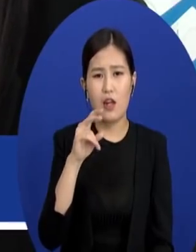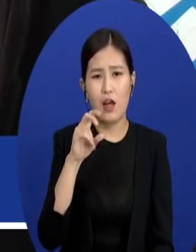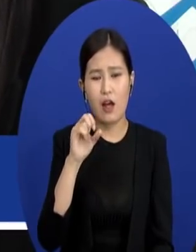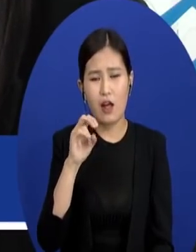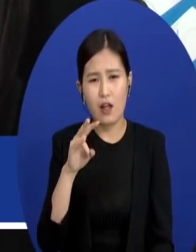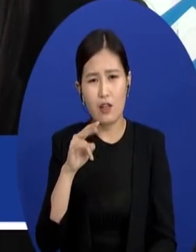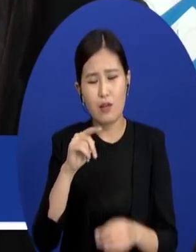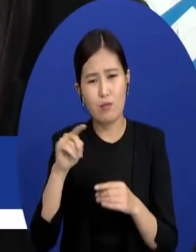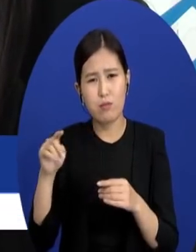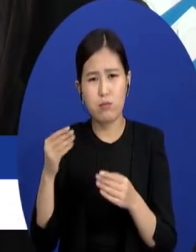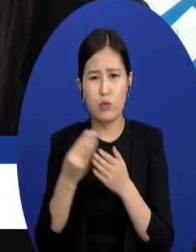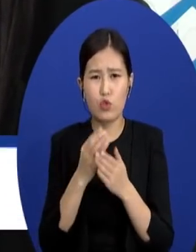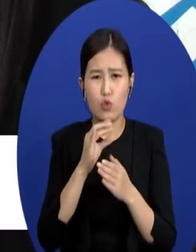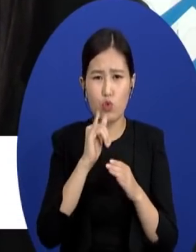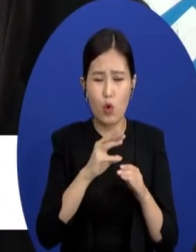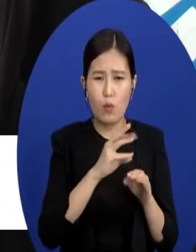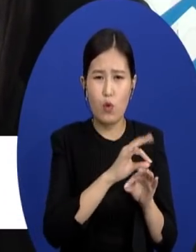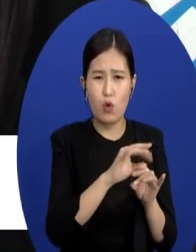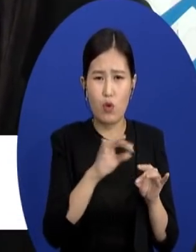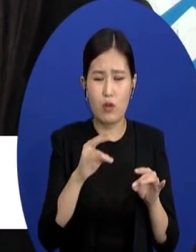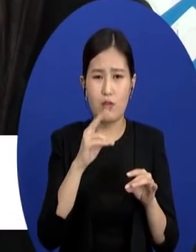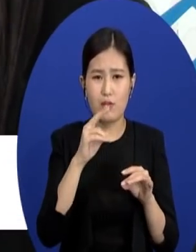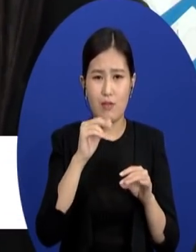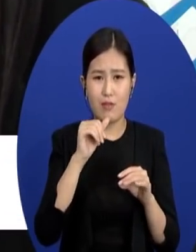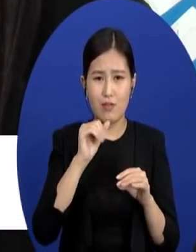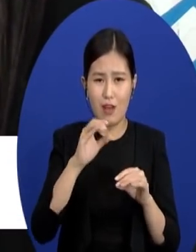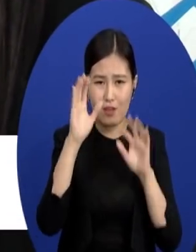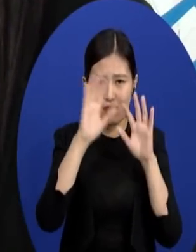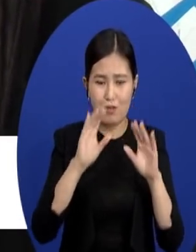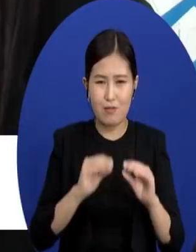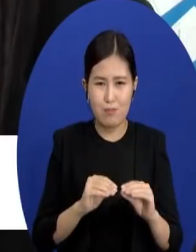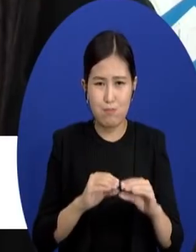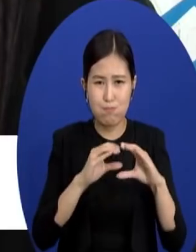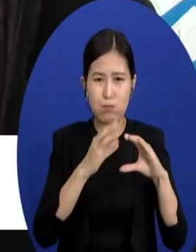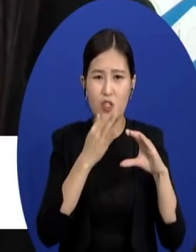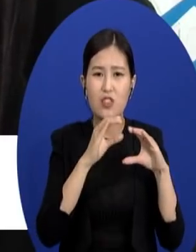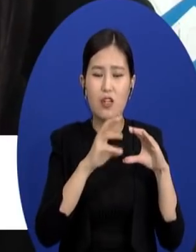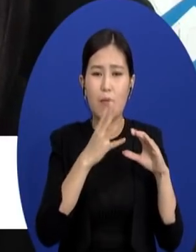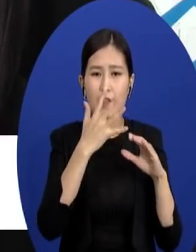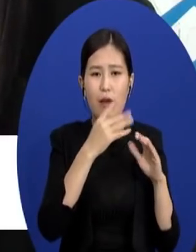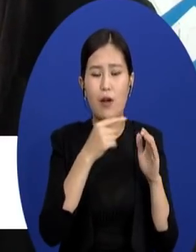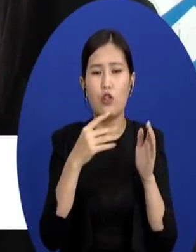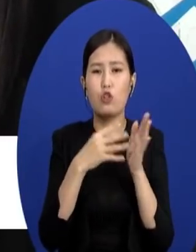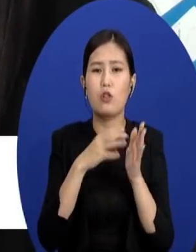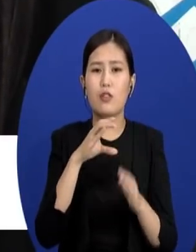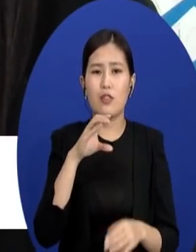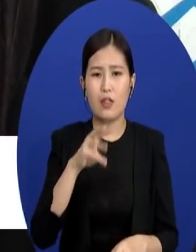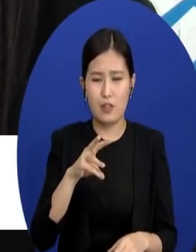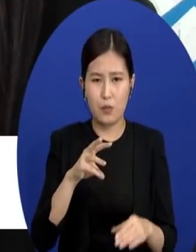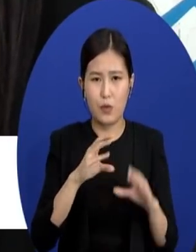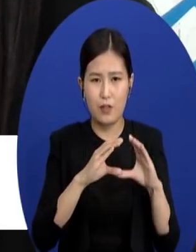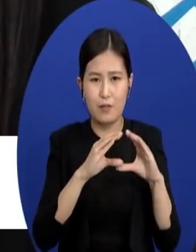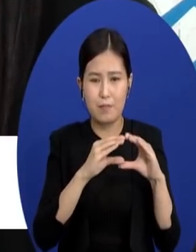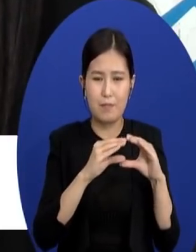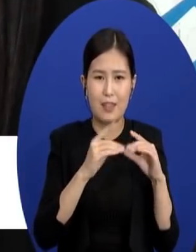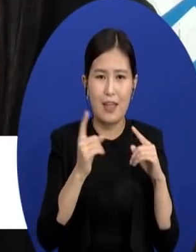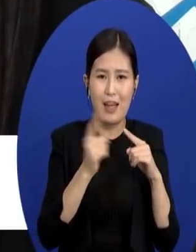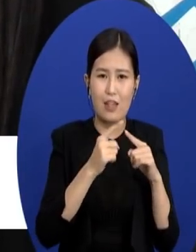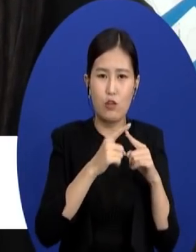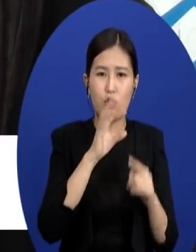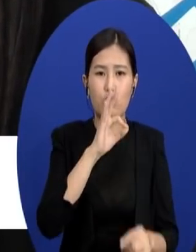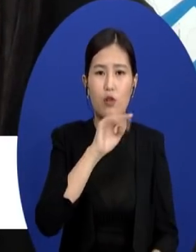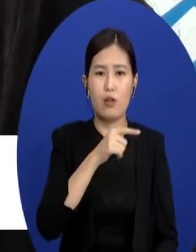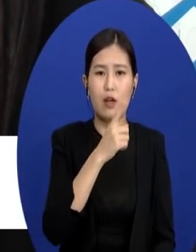сумдын нутгаар үлрэн гэдэг засны дундад зузаан нь 5-9 см. Цасны дундарж нэгтэн нь